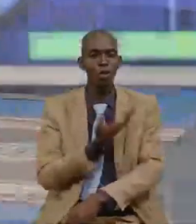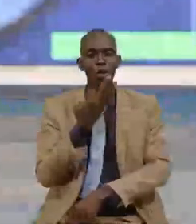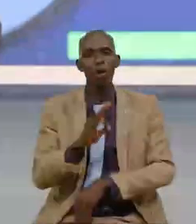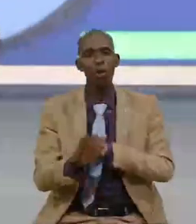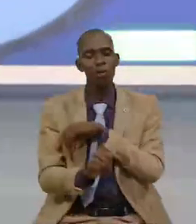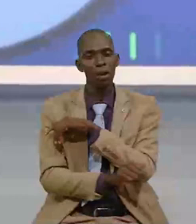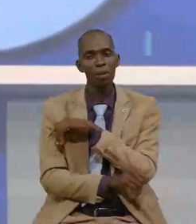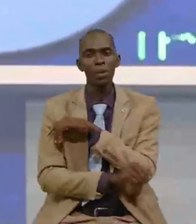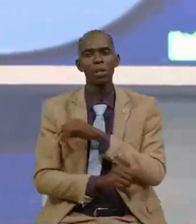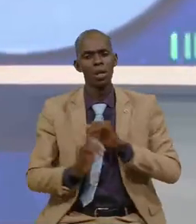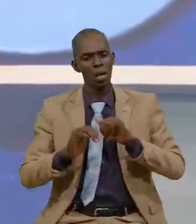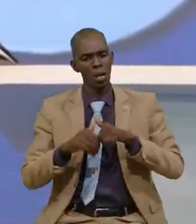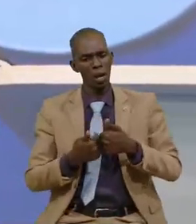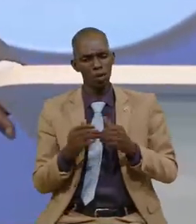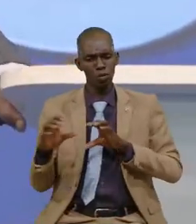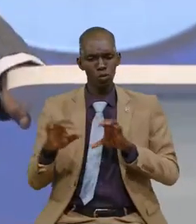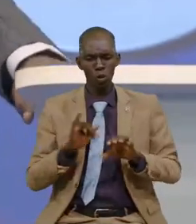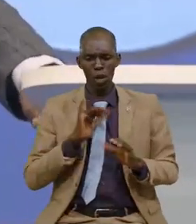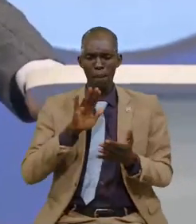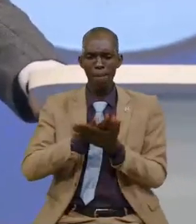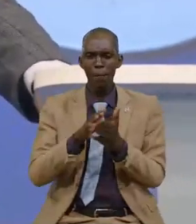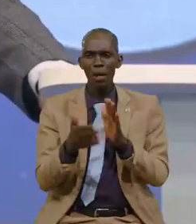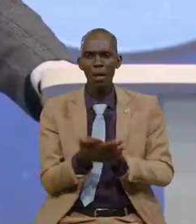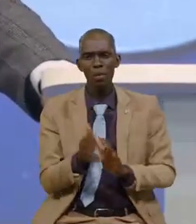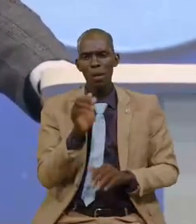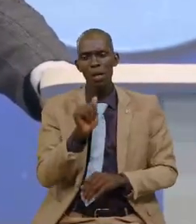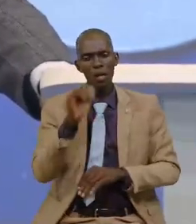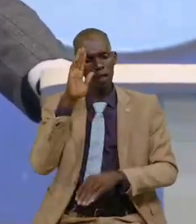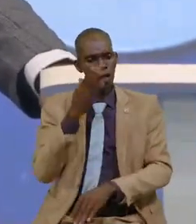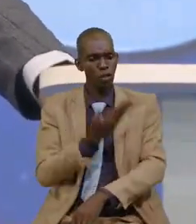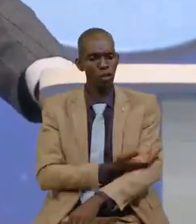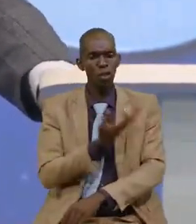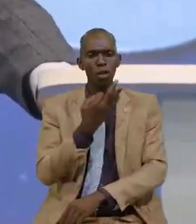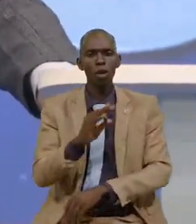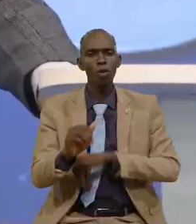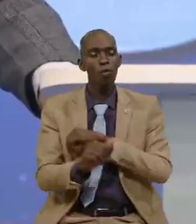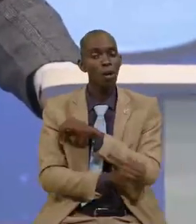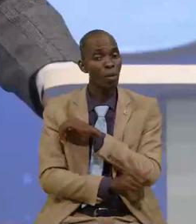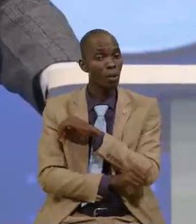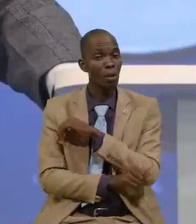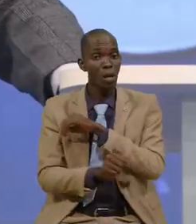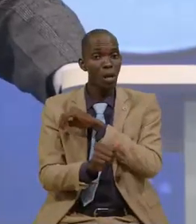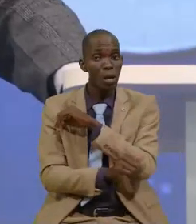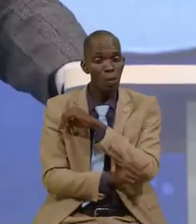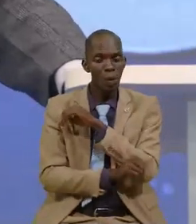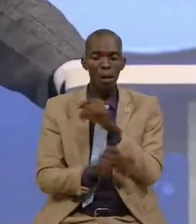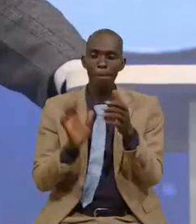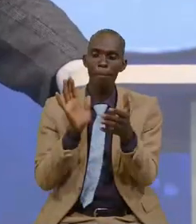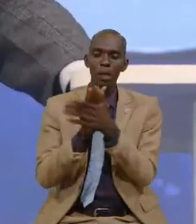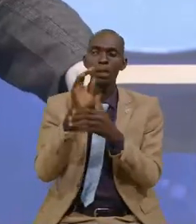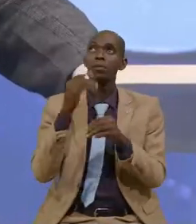d'Abraham. Un fils d'Abraham. Comment dois-je devenir un fils d'Abraham?